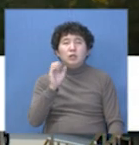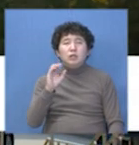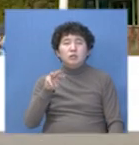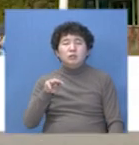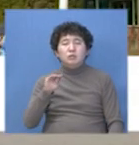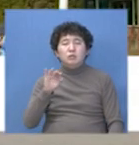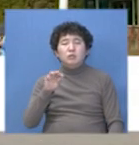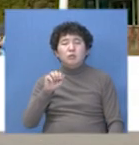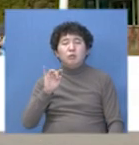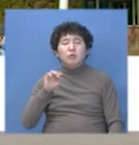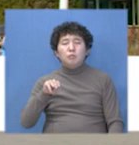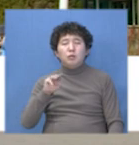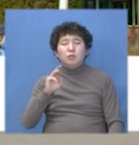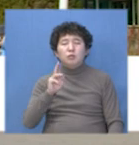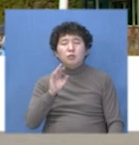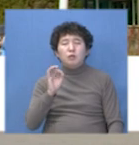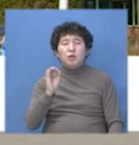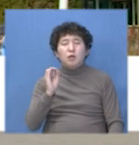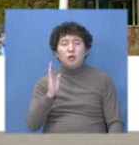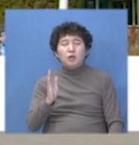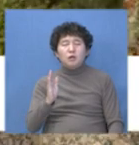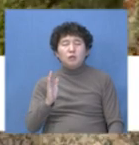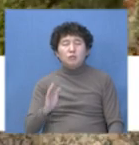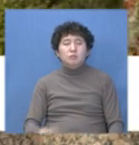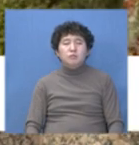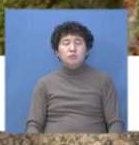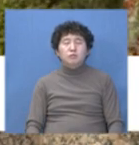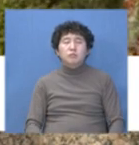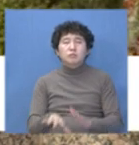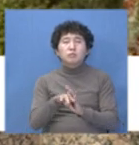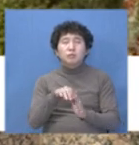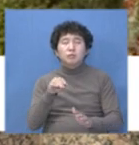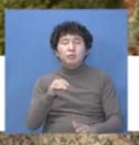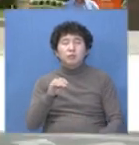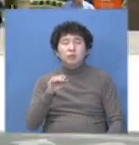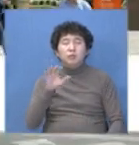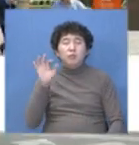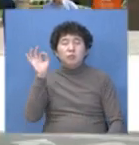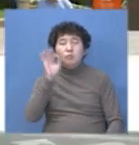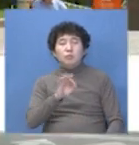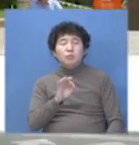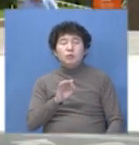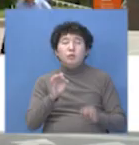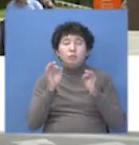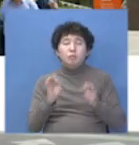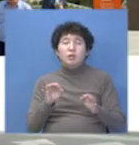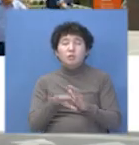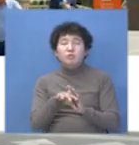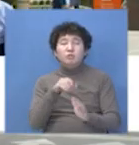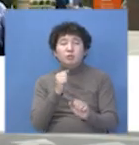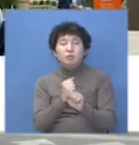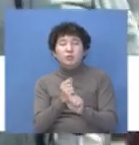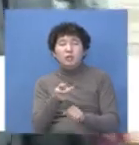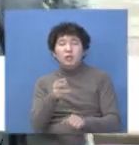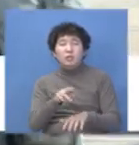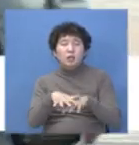отырған саяси қоғамдық ұйымдардың өкілдері осындай пікірде. Қазіргі күрделі геосаяси жағдайда дұрыс таңдау жасау халық үшін де ел